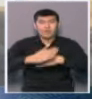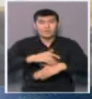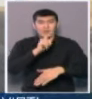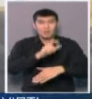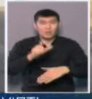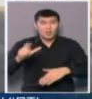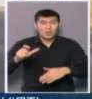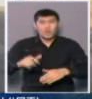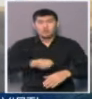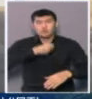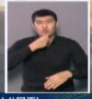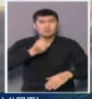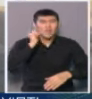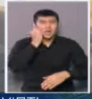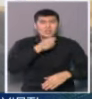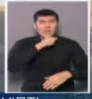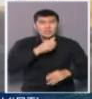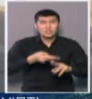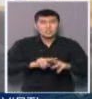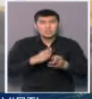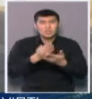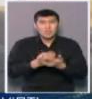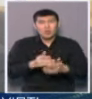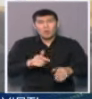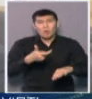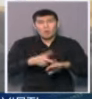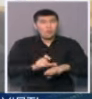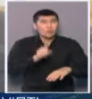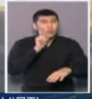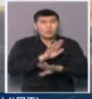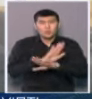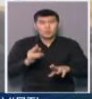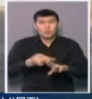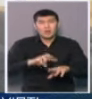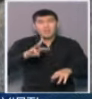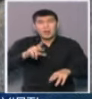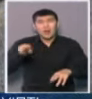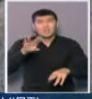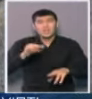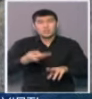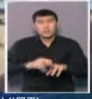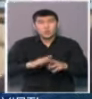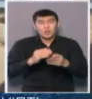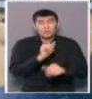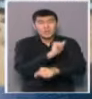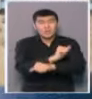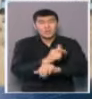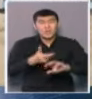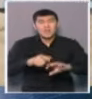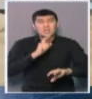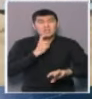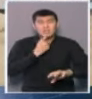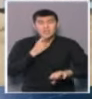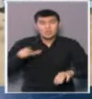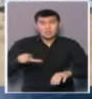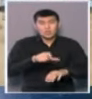жандарға, үлкен кісілерге мініп түсуге ыңғайлы. Әсіресе осы бізде Махат, Дастор станцияларында қиындау. Сайылым мініп түсуге